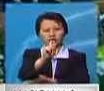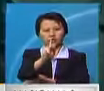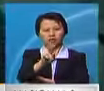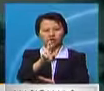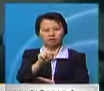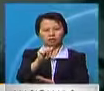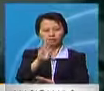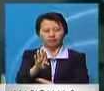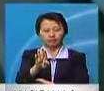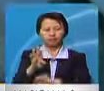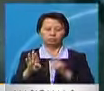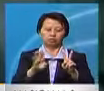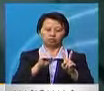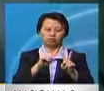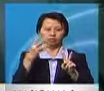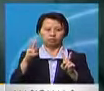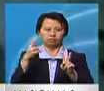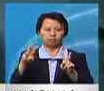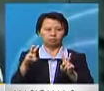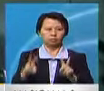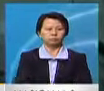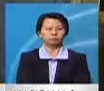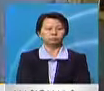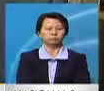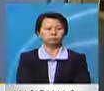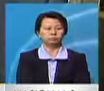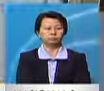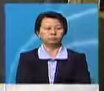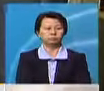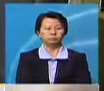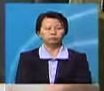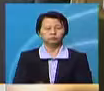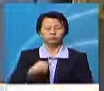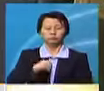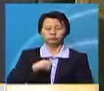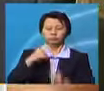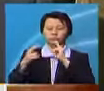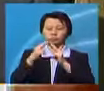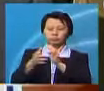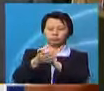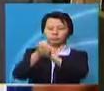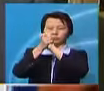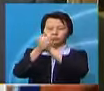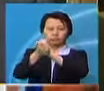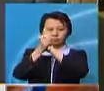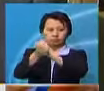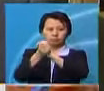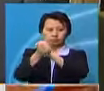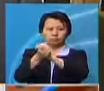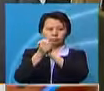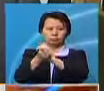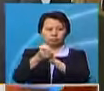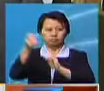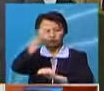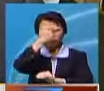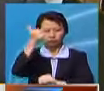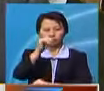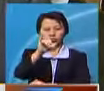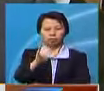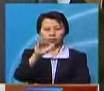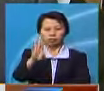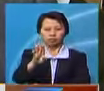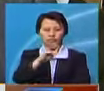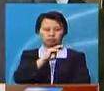Akrab 2016. Saya mengucapkan tahniah kerana Yang Mohamad